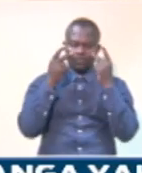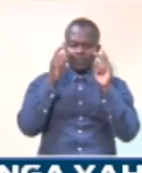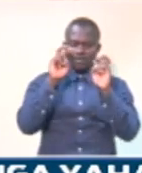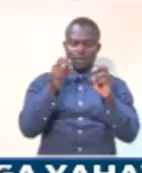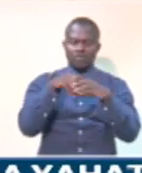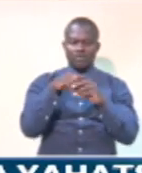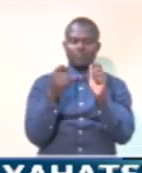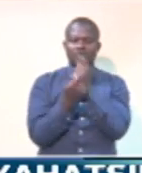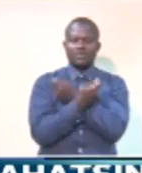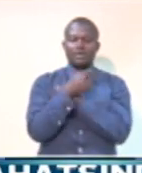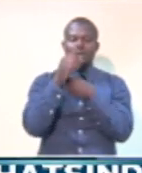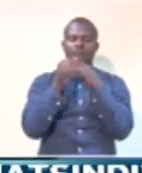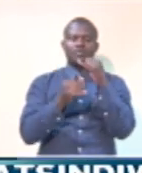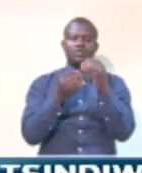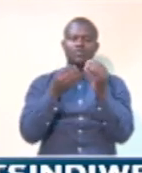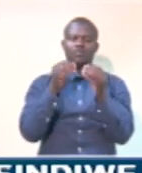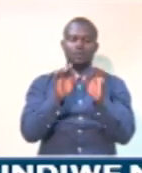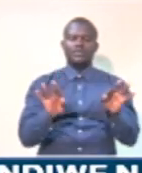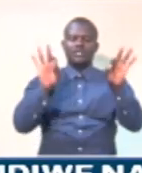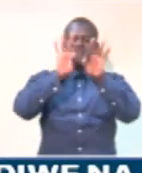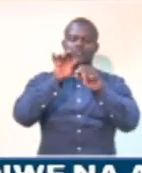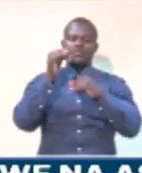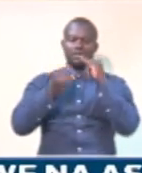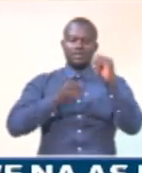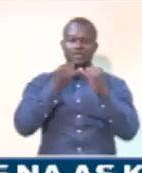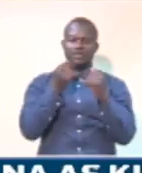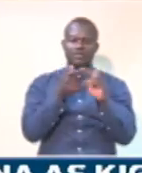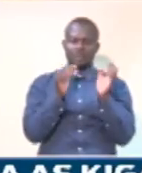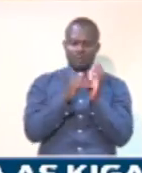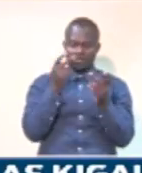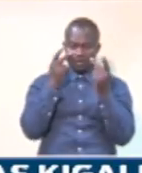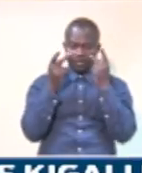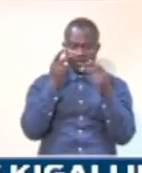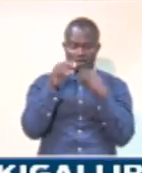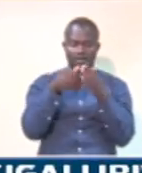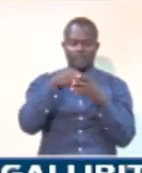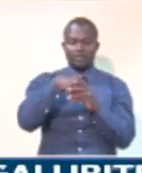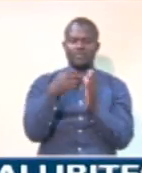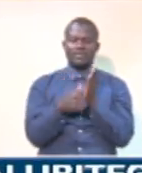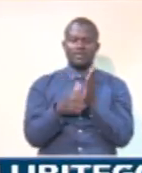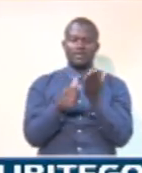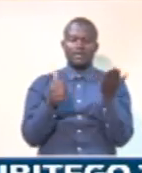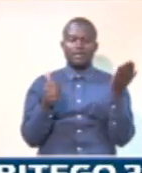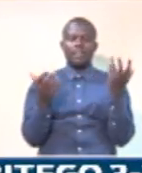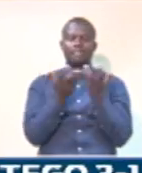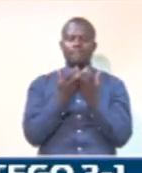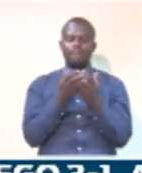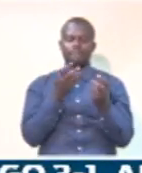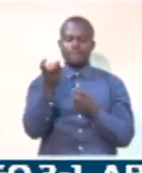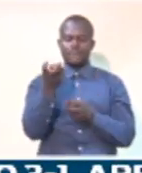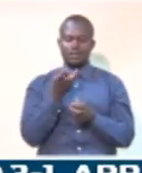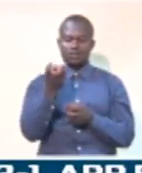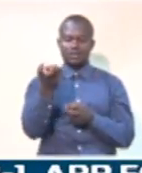mu biciro mpuzamahanga ariko ugasanga nanone hari n'ibibazo bijyanye